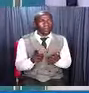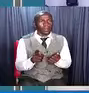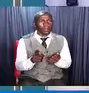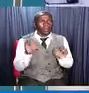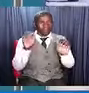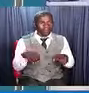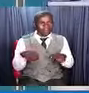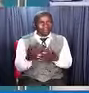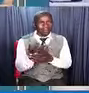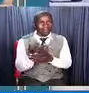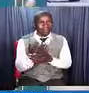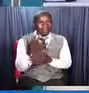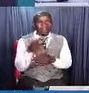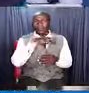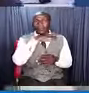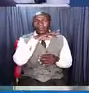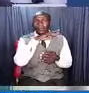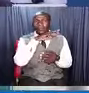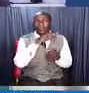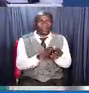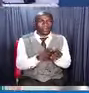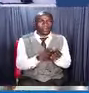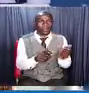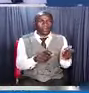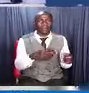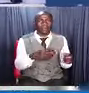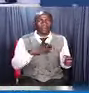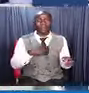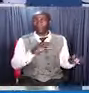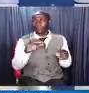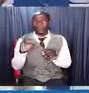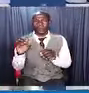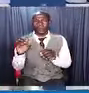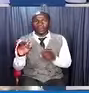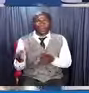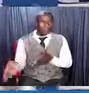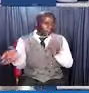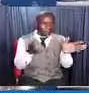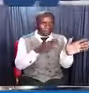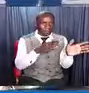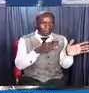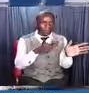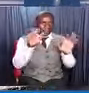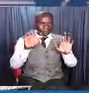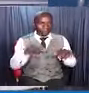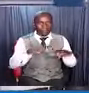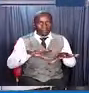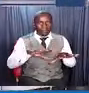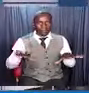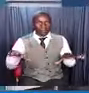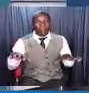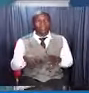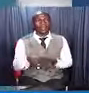kwekwe. And the maize meal... Na mugeni haendi kwao. And the visitor is not going. Ataambiwa tunaenda shambani leo. They'll be told, okay, now we are going to the